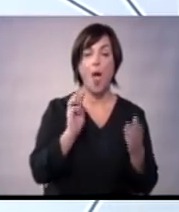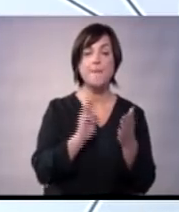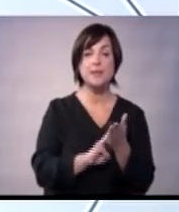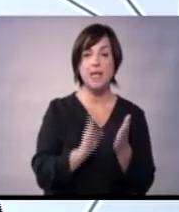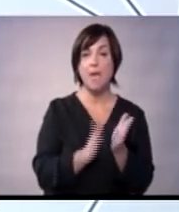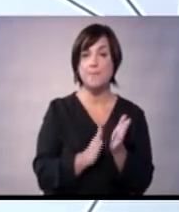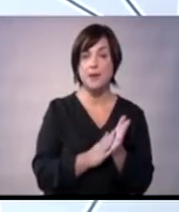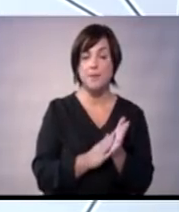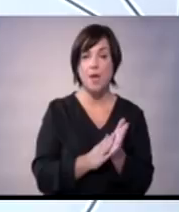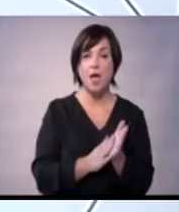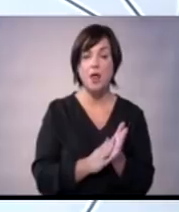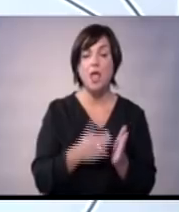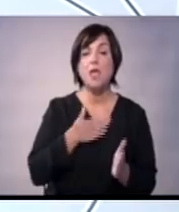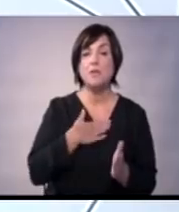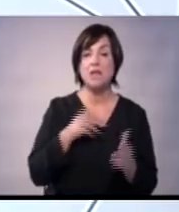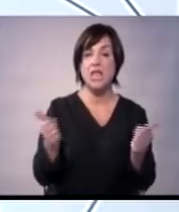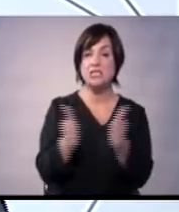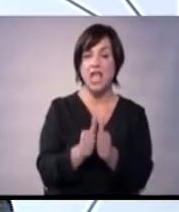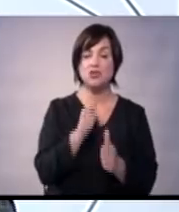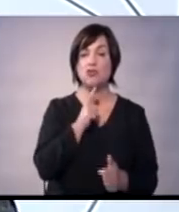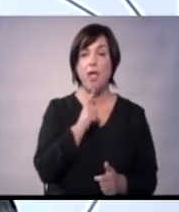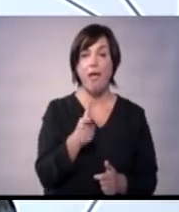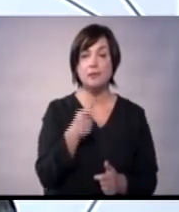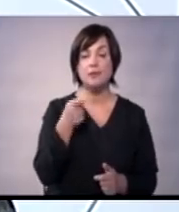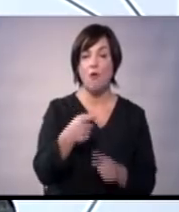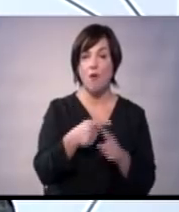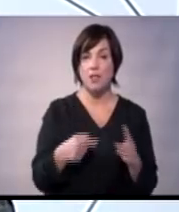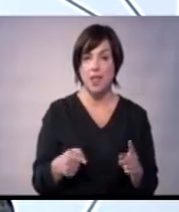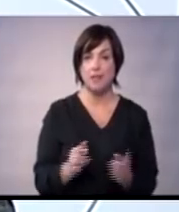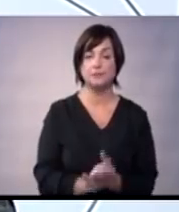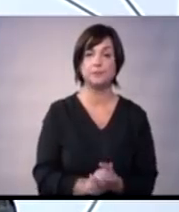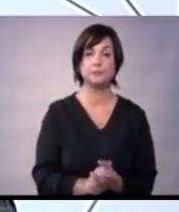Мицковски, например, имате ли заеднички јазик во тој дел?